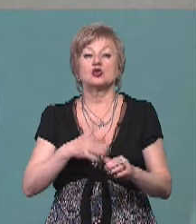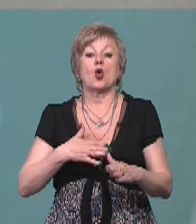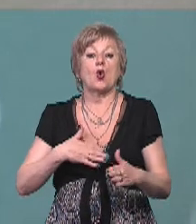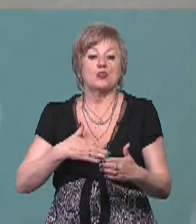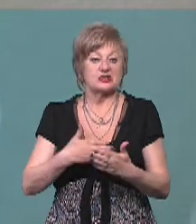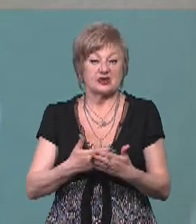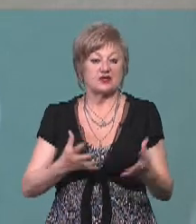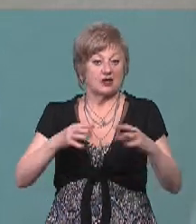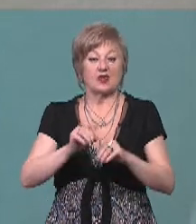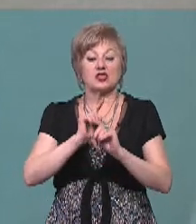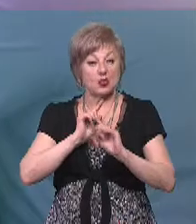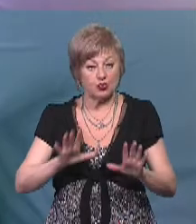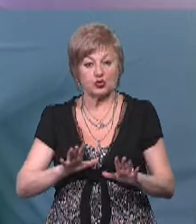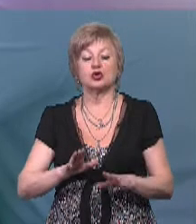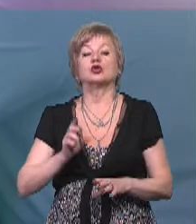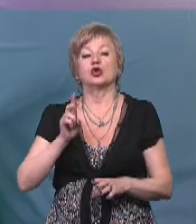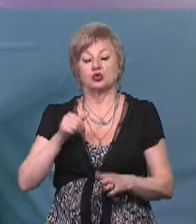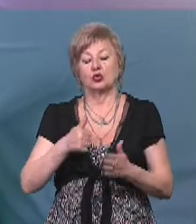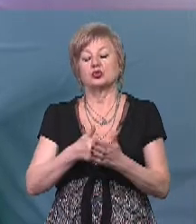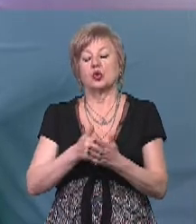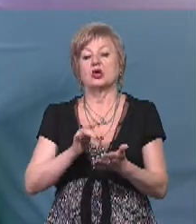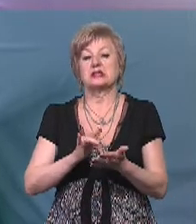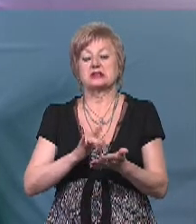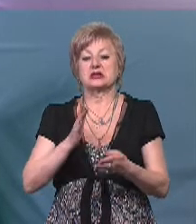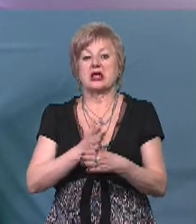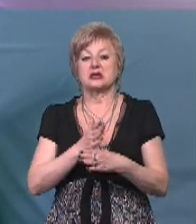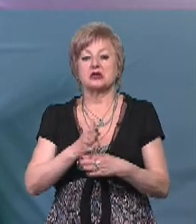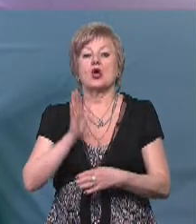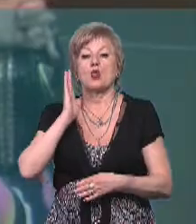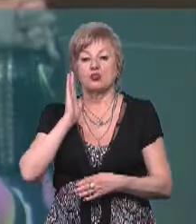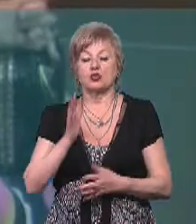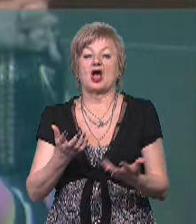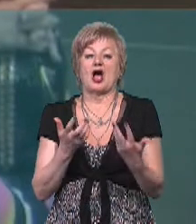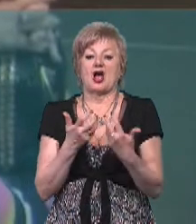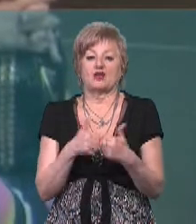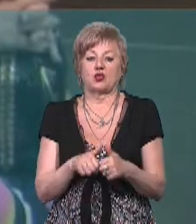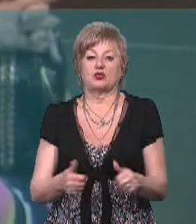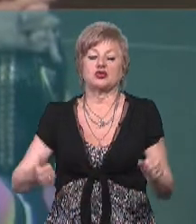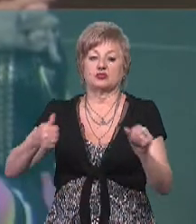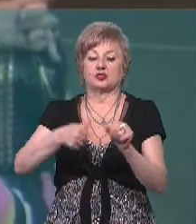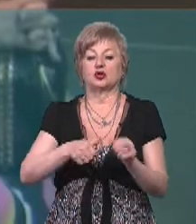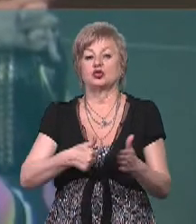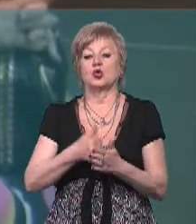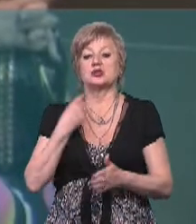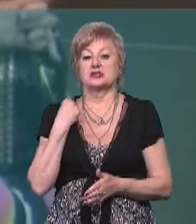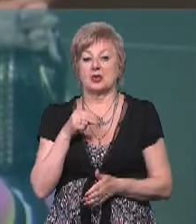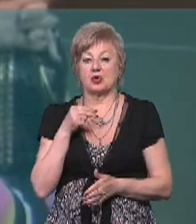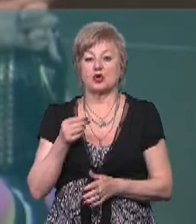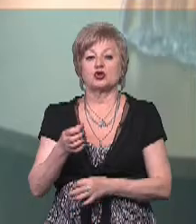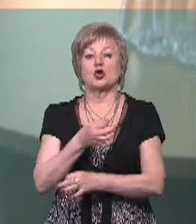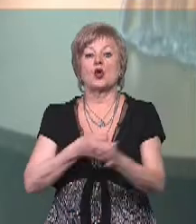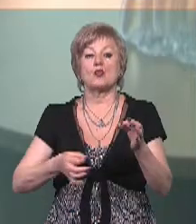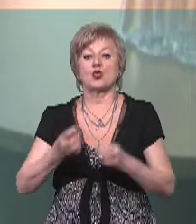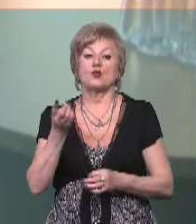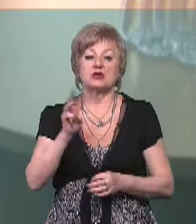не станеться, то згідно реформи децентралізації у наступному році вони автоматично приєднаються до Запоріжжя. Перемовини про об'єднання